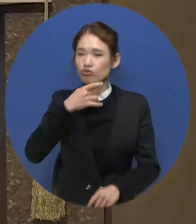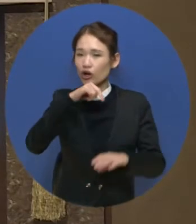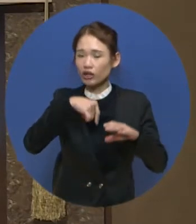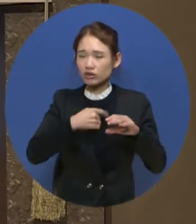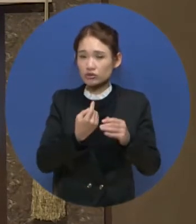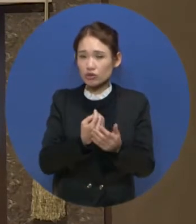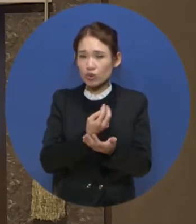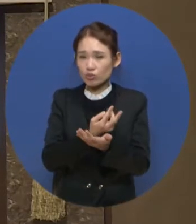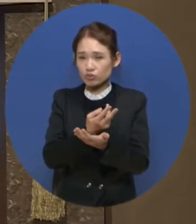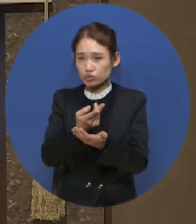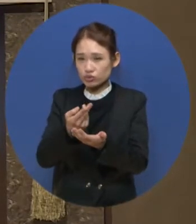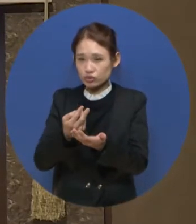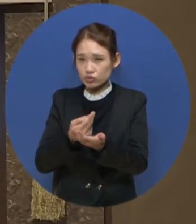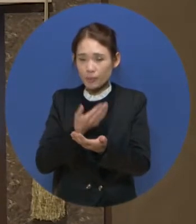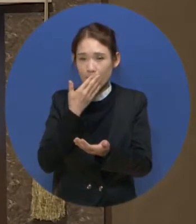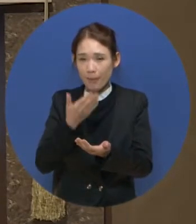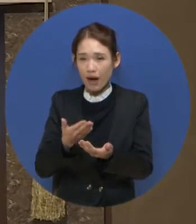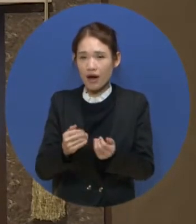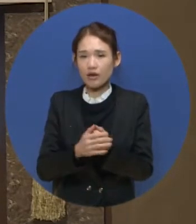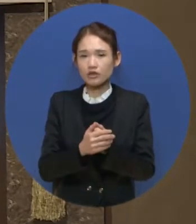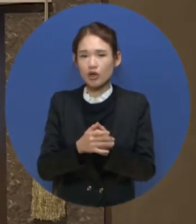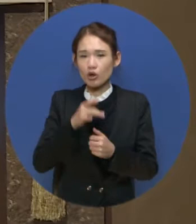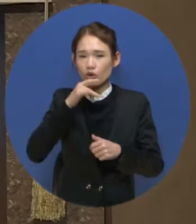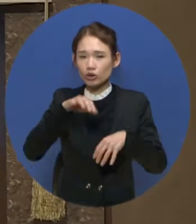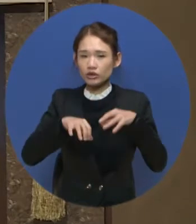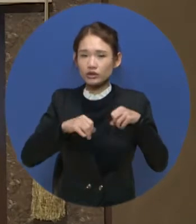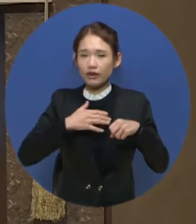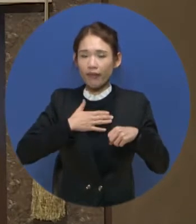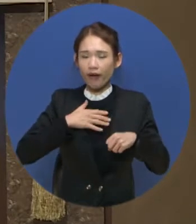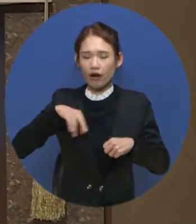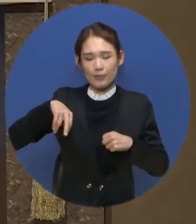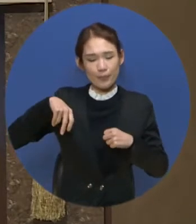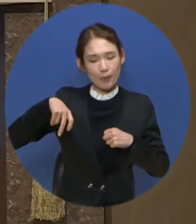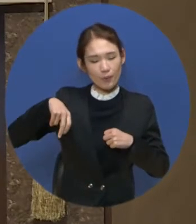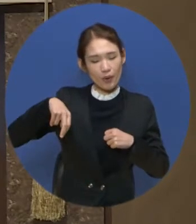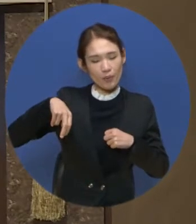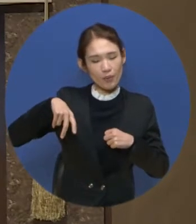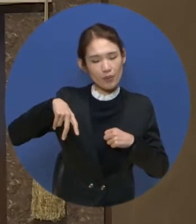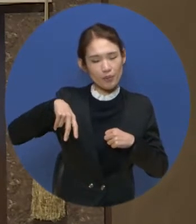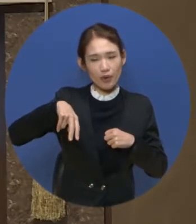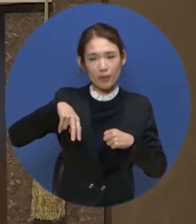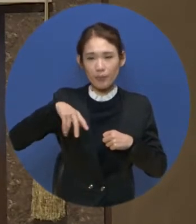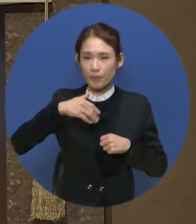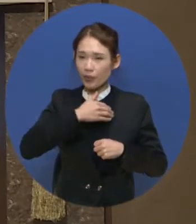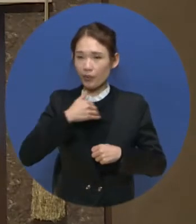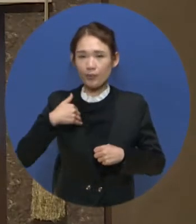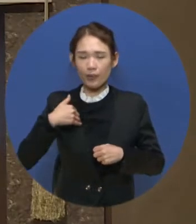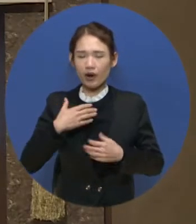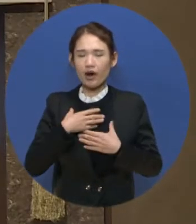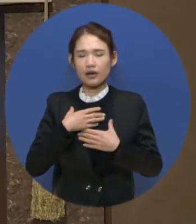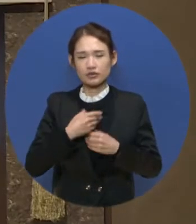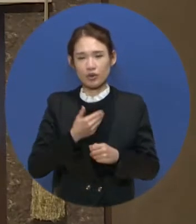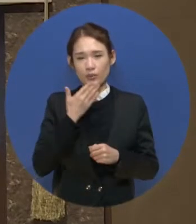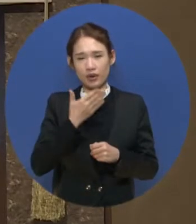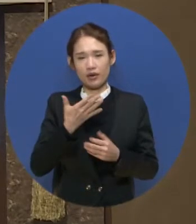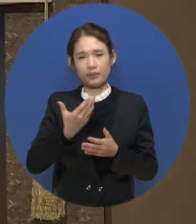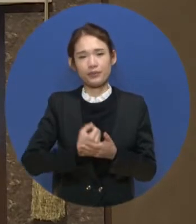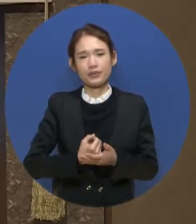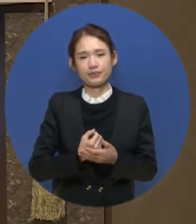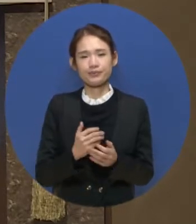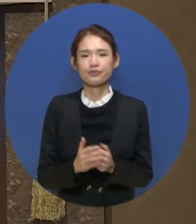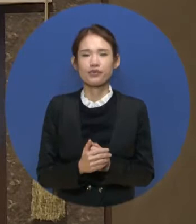그래서 발을 움직이면서 마치 자기가 걷는 것 같은 자신감과 안정감을 네. 얻을 수가 있어요.